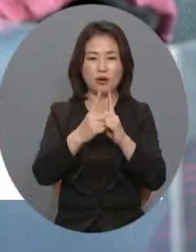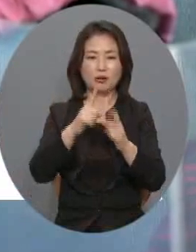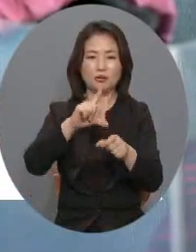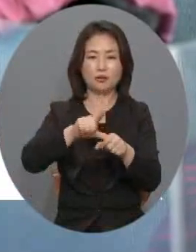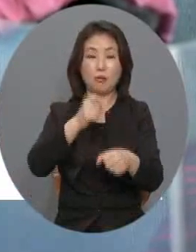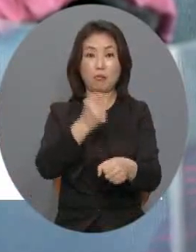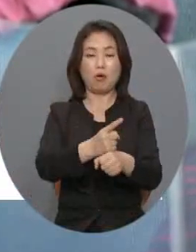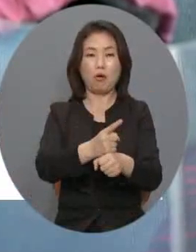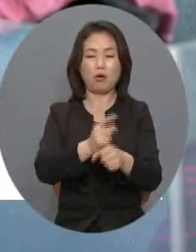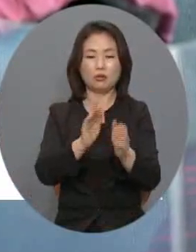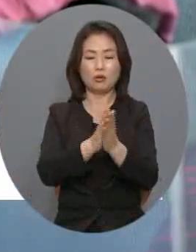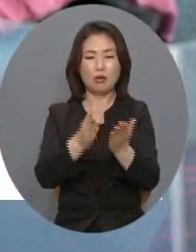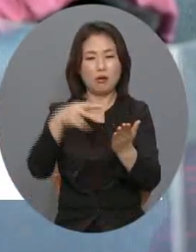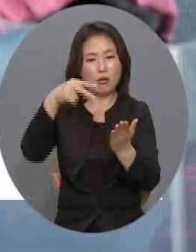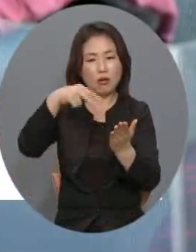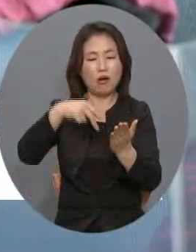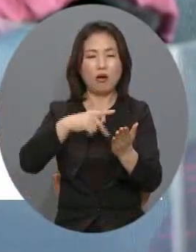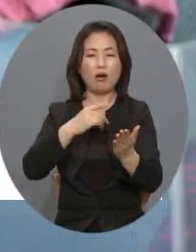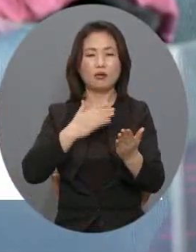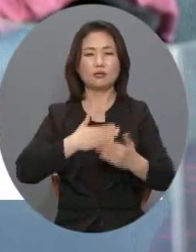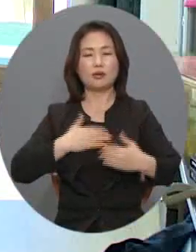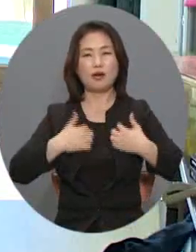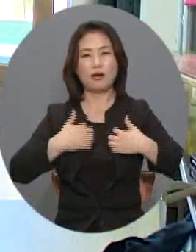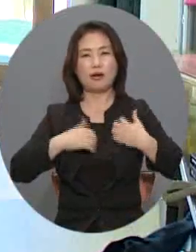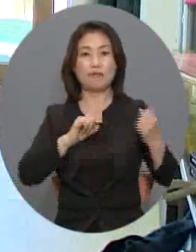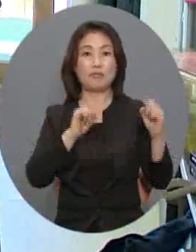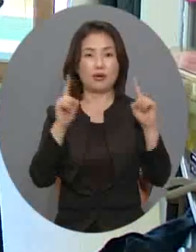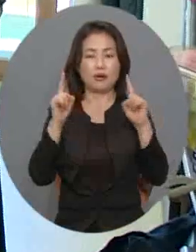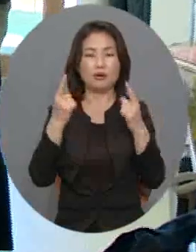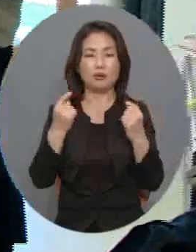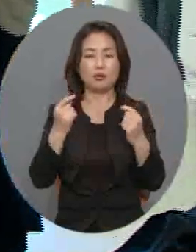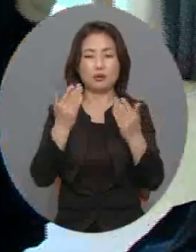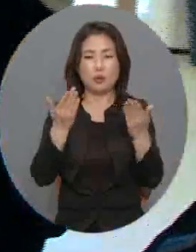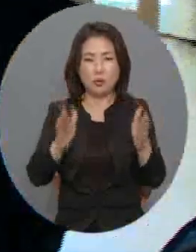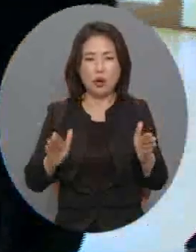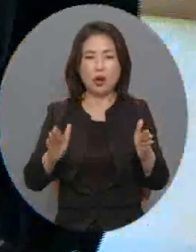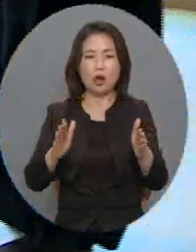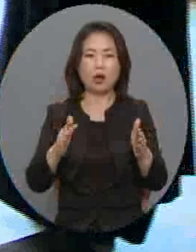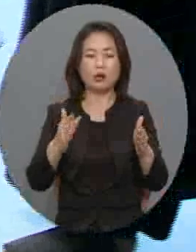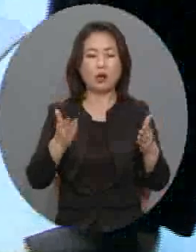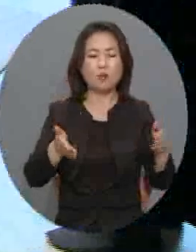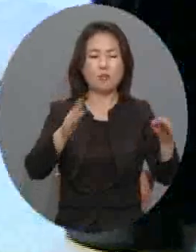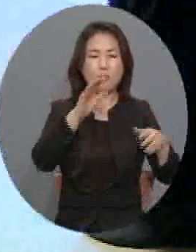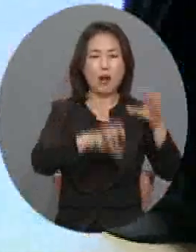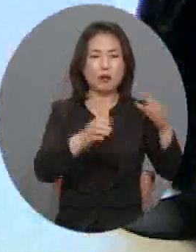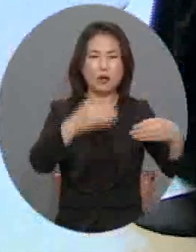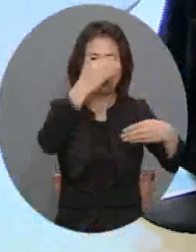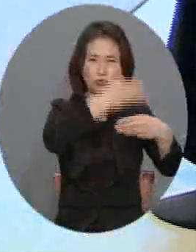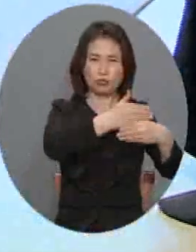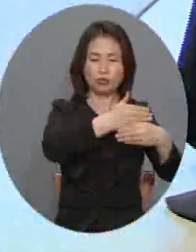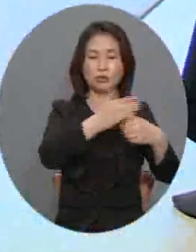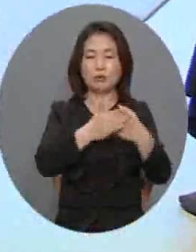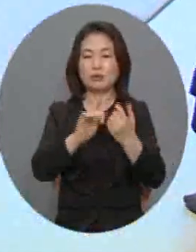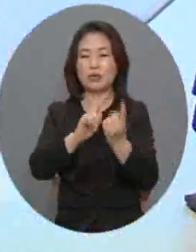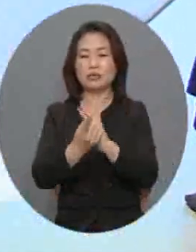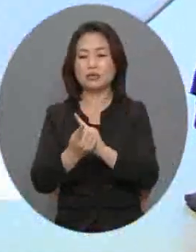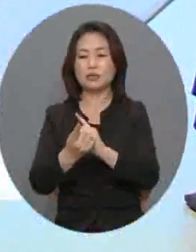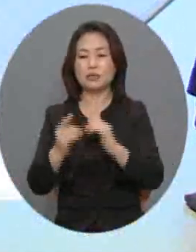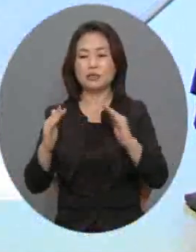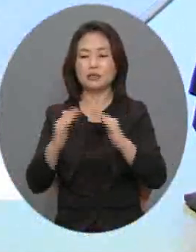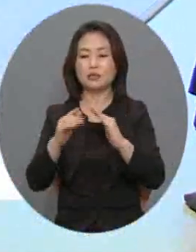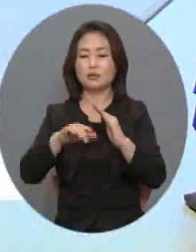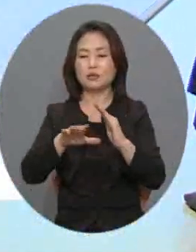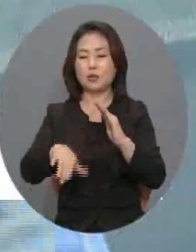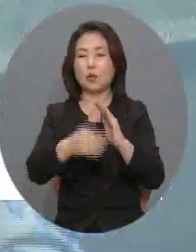시간도 가는 거고 책을 들다 보면 사는 끝에. 교실은 여전히 휴관 중인 마을회관 대신 어르신 자택으로